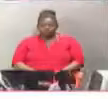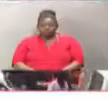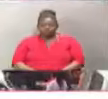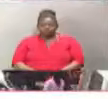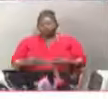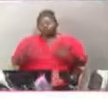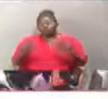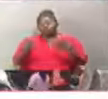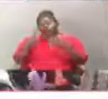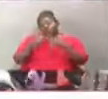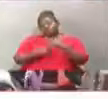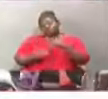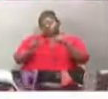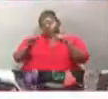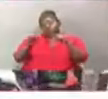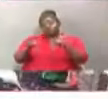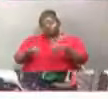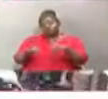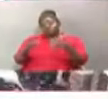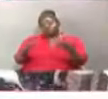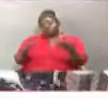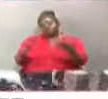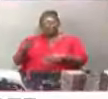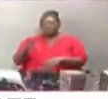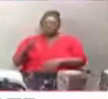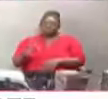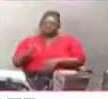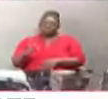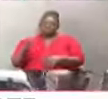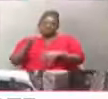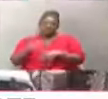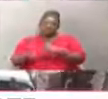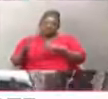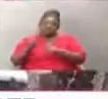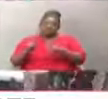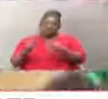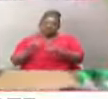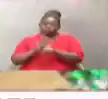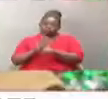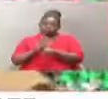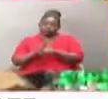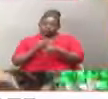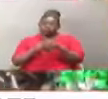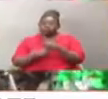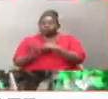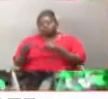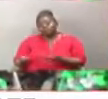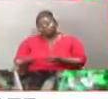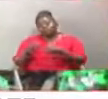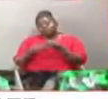Bano bategeezezza nti olwaleero luli yadde yaddeko oluvannyuma lw'abaguzi okweyongera.